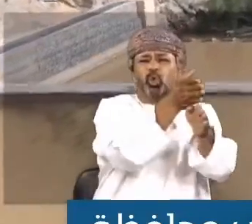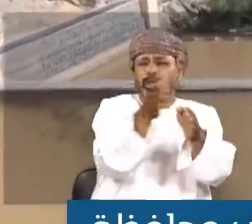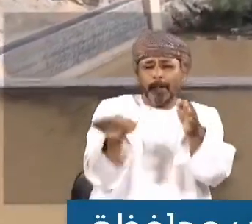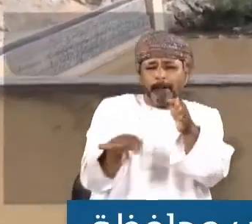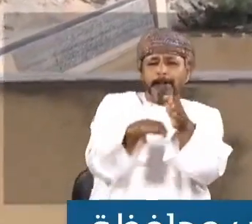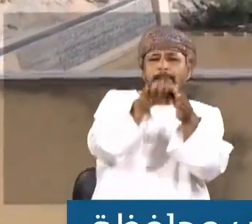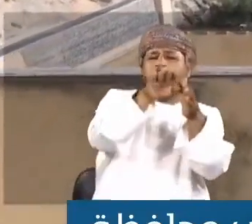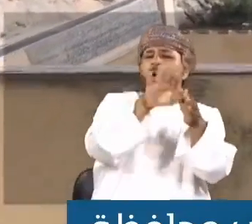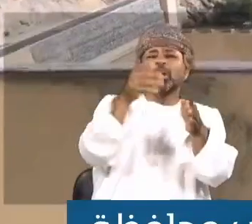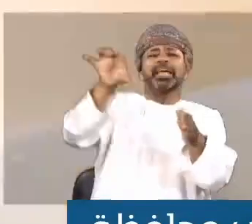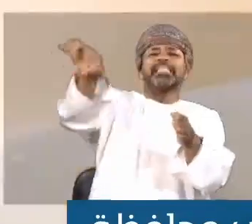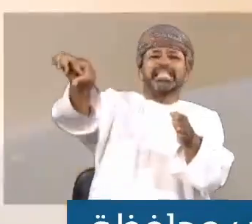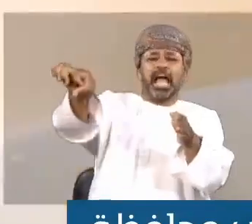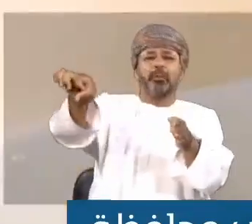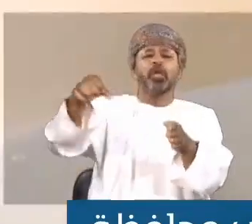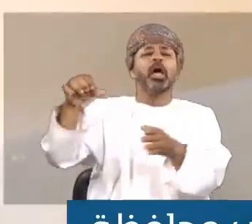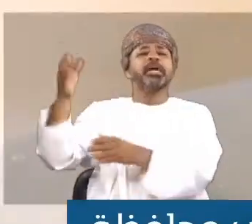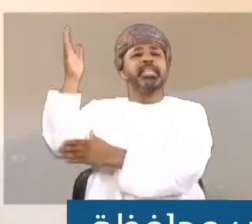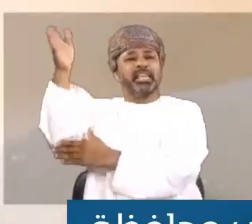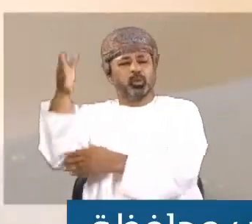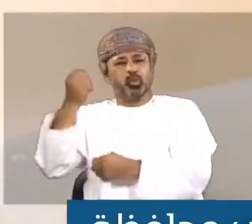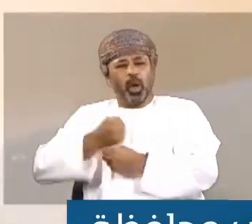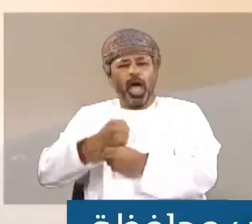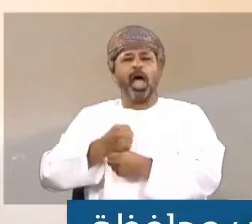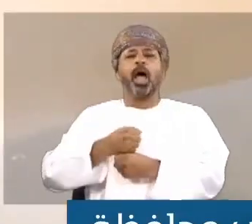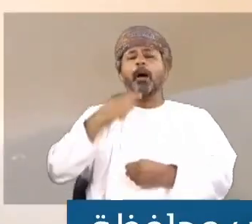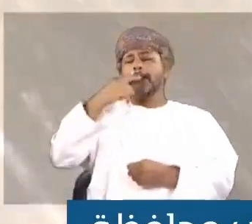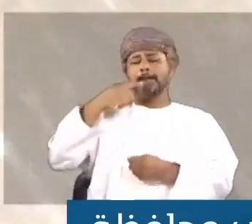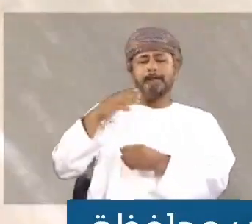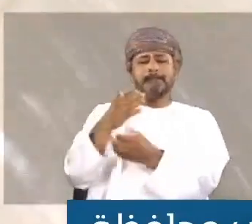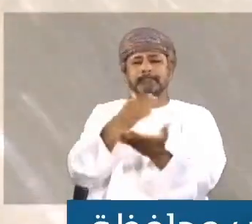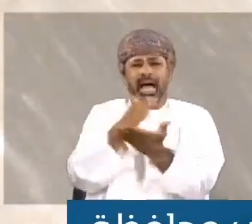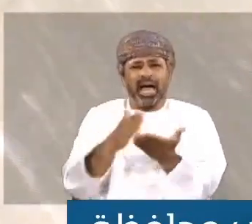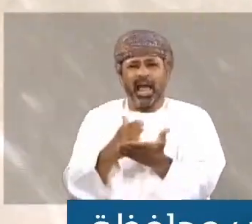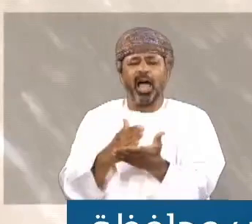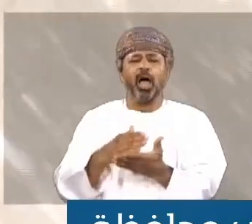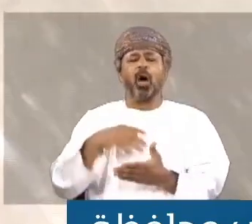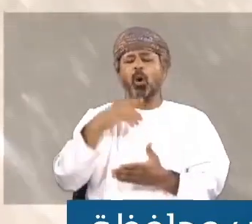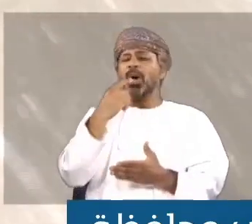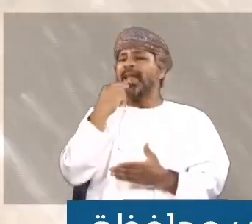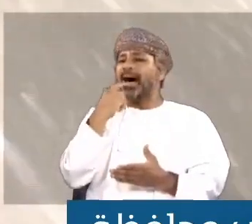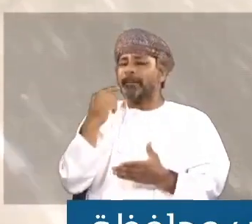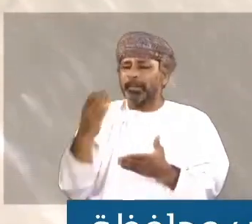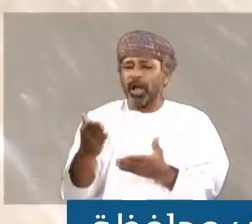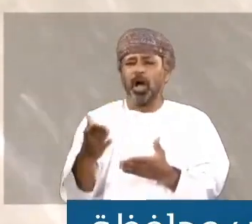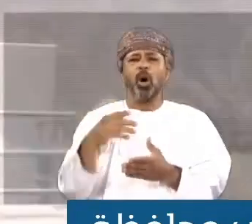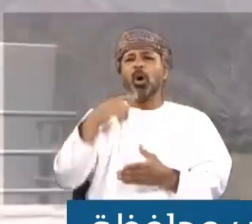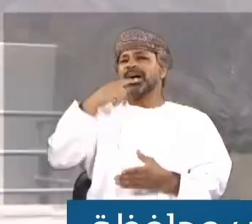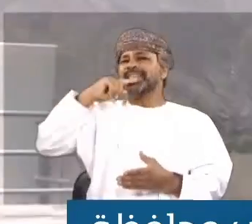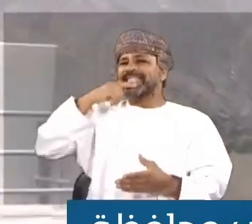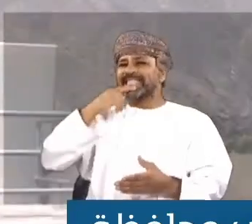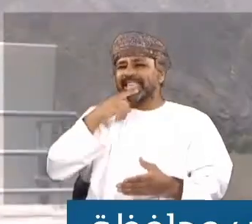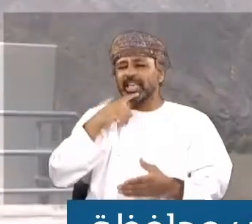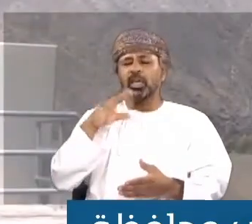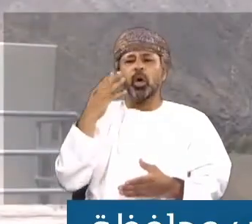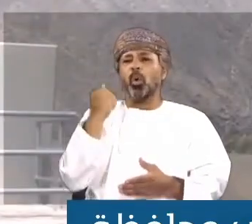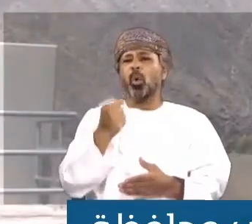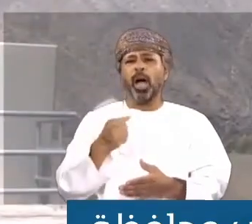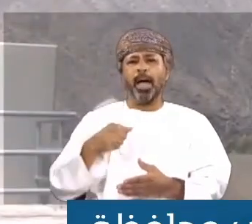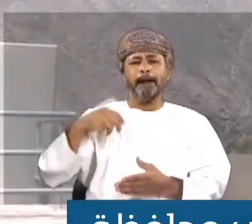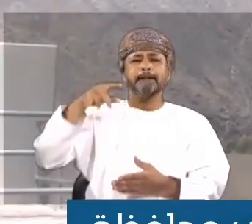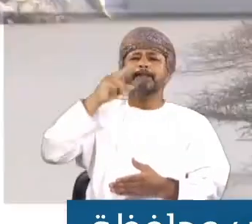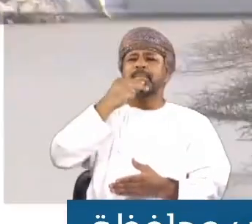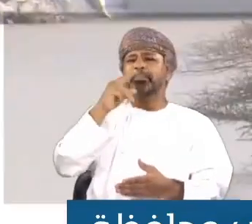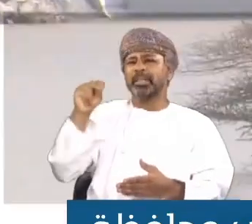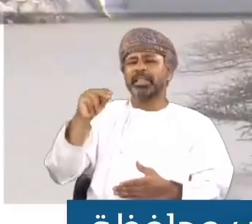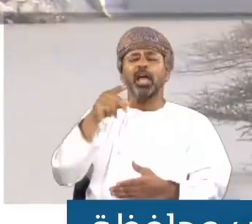على ولايات نزوى وبهلة والحمراء وإزكي وبدبد، محتجزة كميات وفيرة